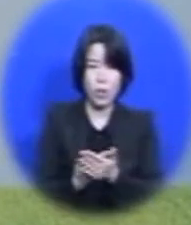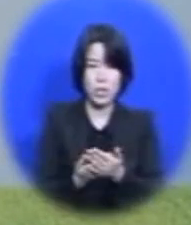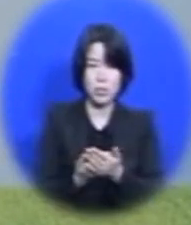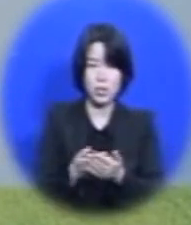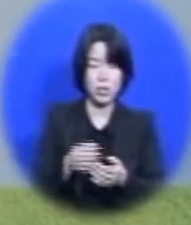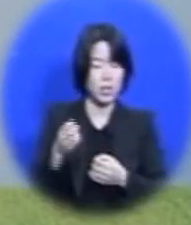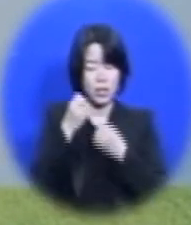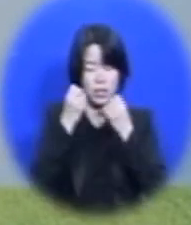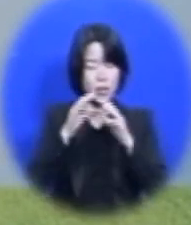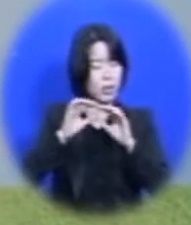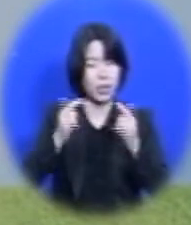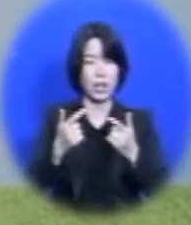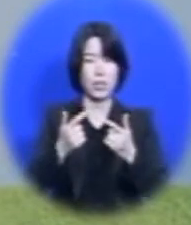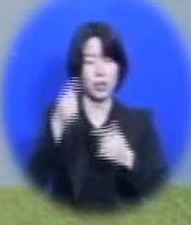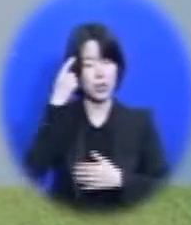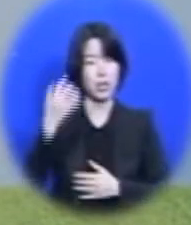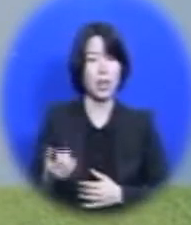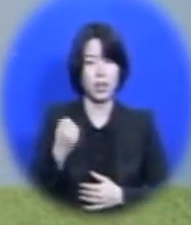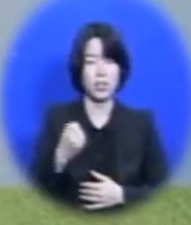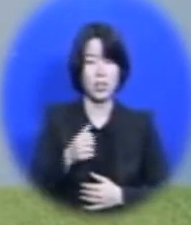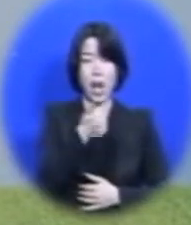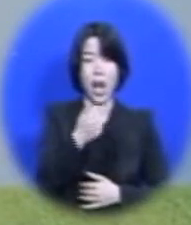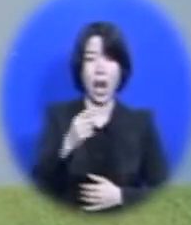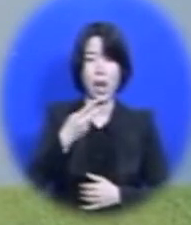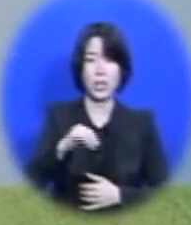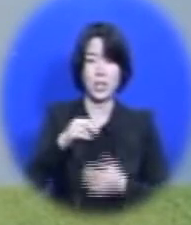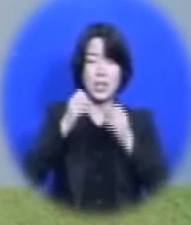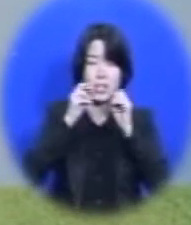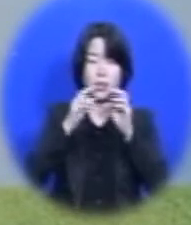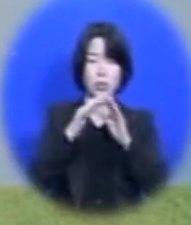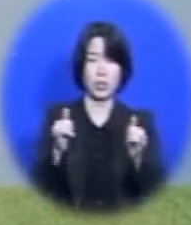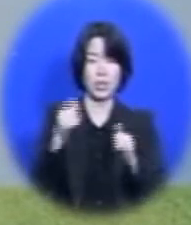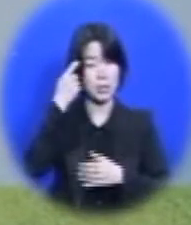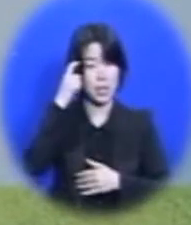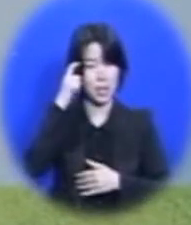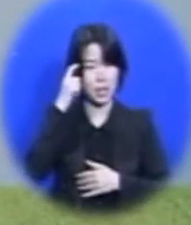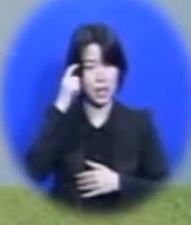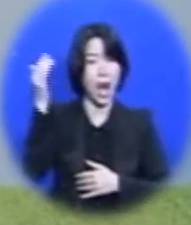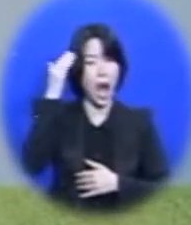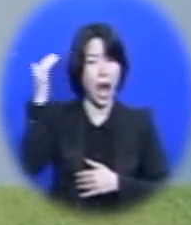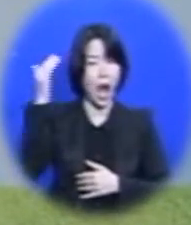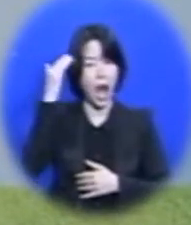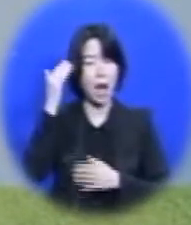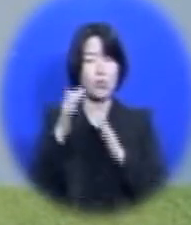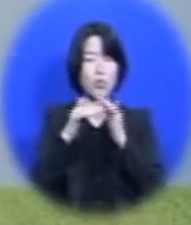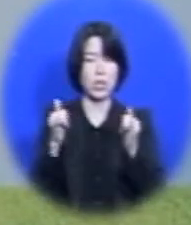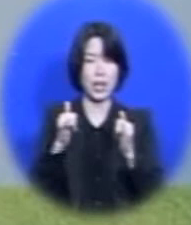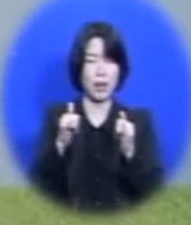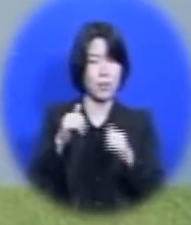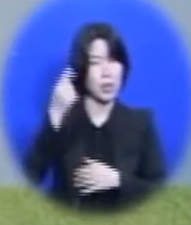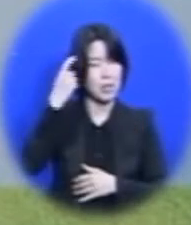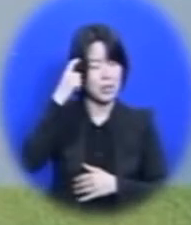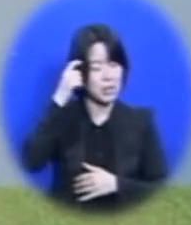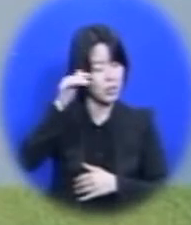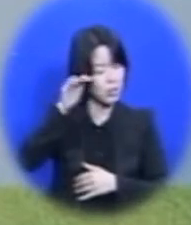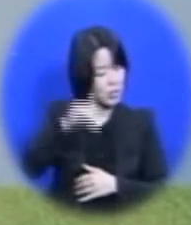않는다고 생각이 들었어요. 하디 선교사님 생각하기에는 한국 사람들의 수준이 너무 낮아서 그런